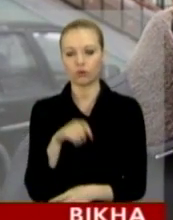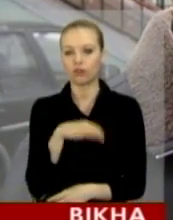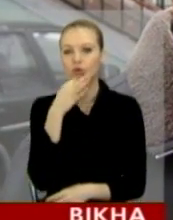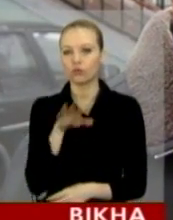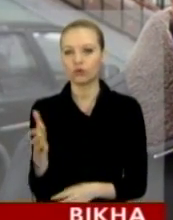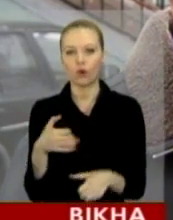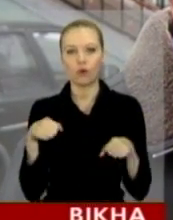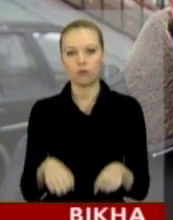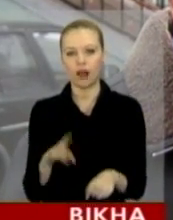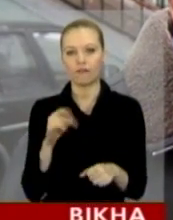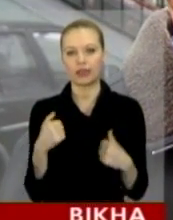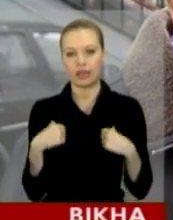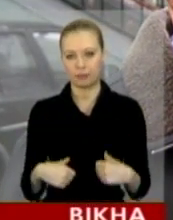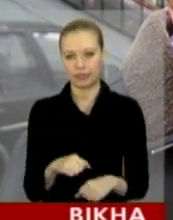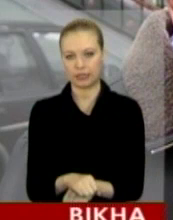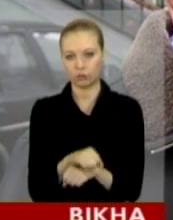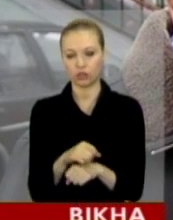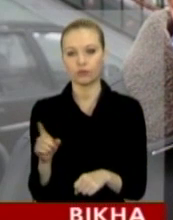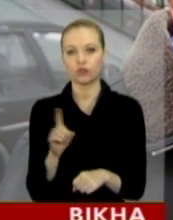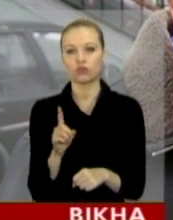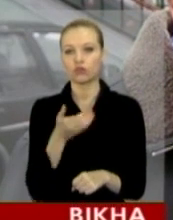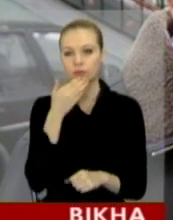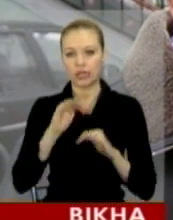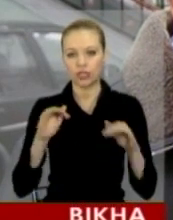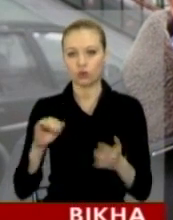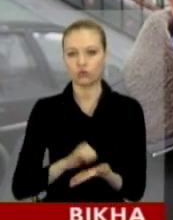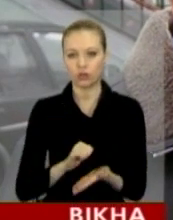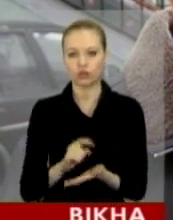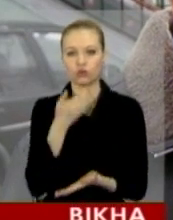будь-якого права на мирний протест, щоб закрити рот журналістові, закрити рот депутатові.